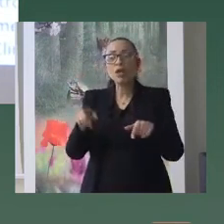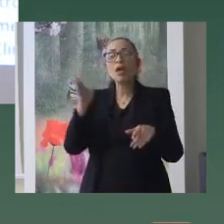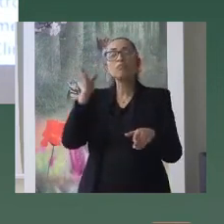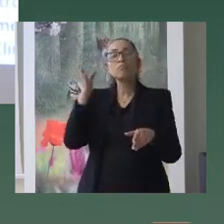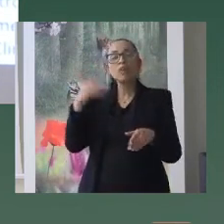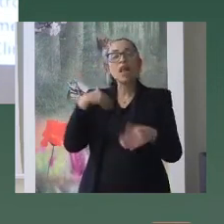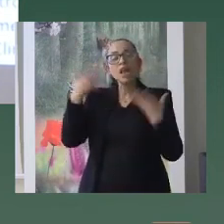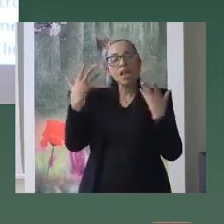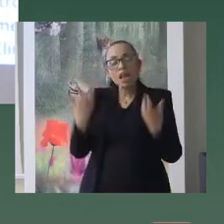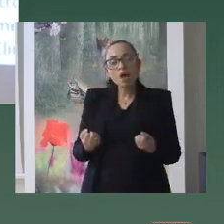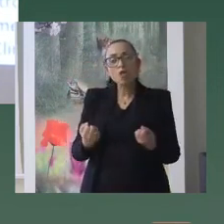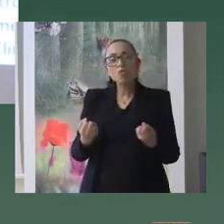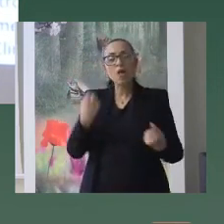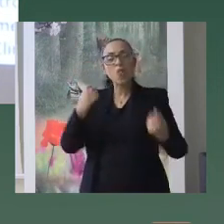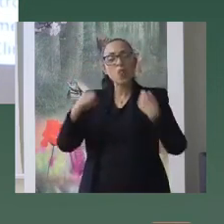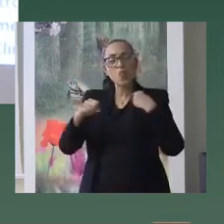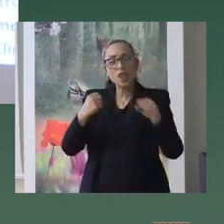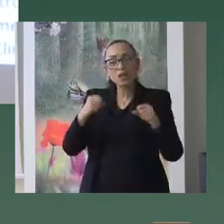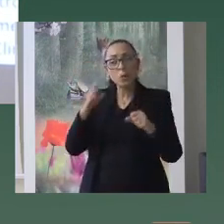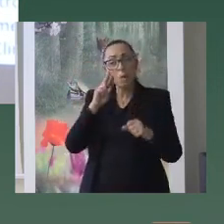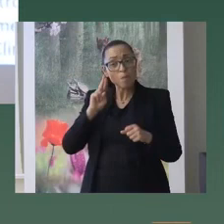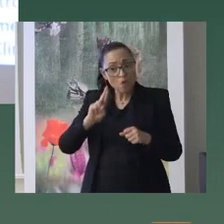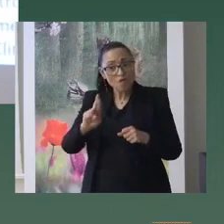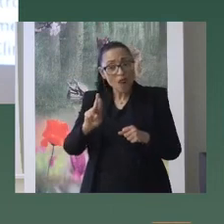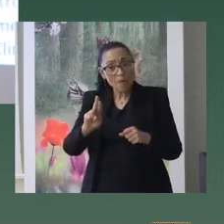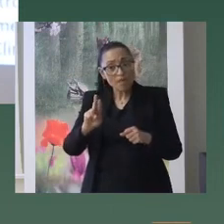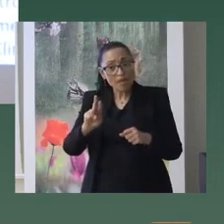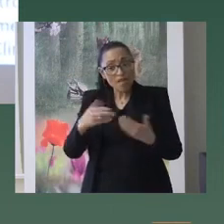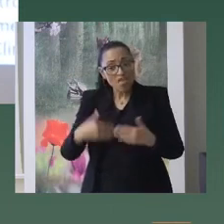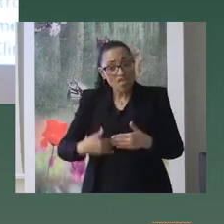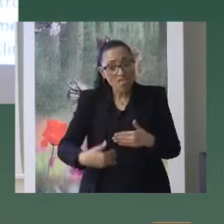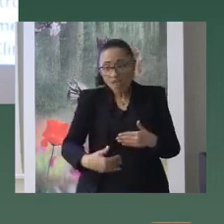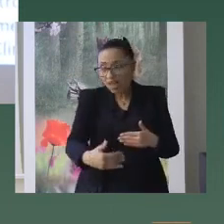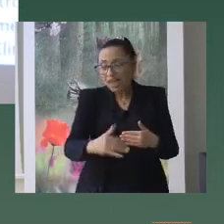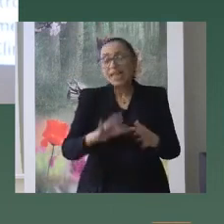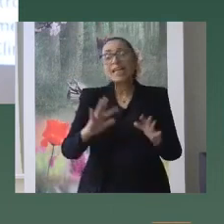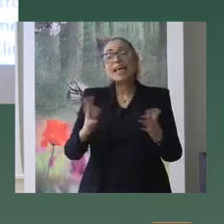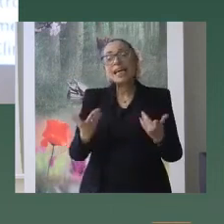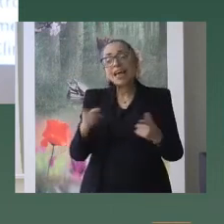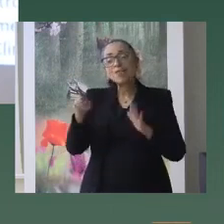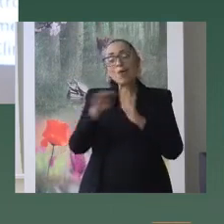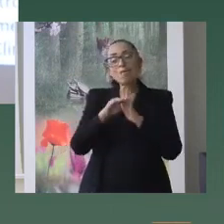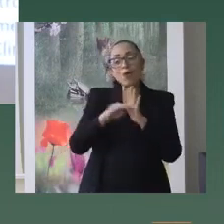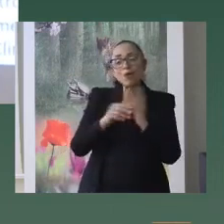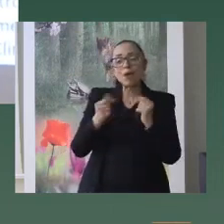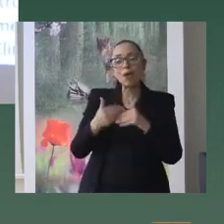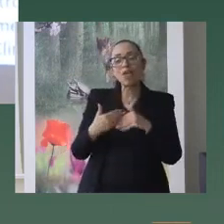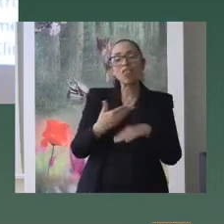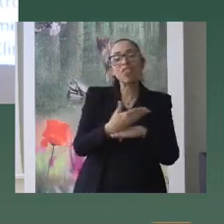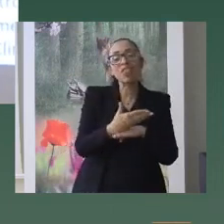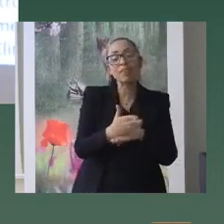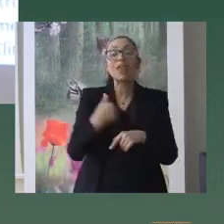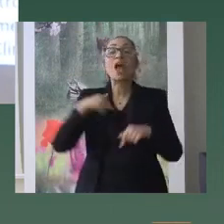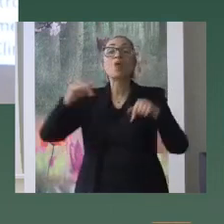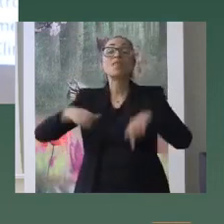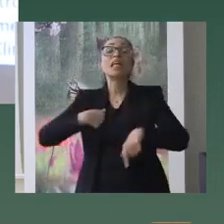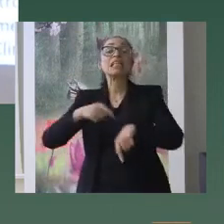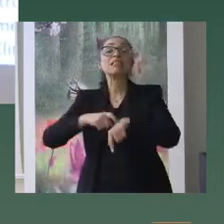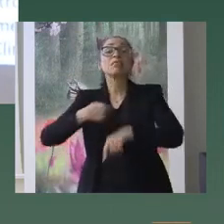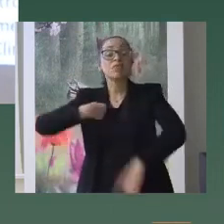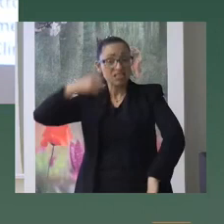Bauhaus να έχουμε τέτοιες δράσεις? Προβλέπετε ή θα. Έχει μια υστέρηση το πρόγραμμα τέτοια που. Να σας πω κάτι. Εγώ ξέρω